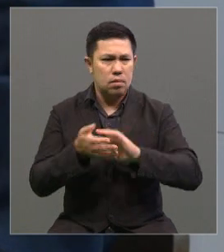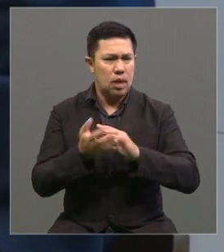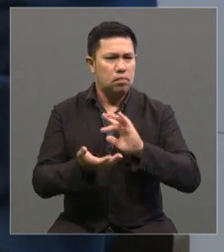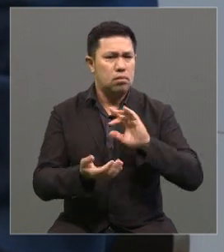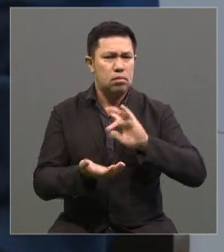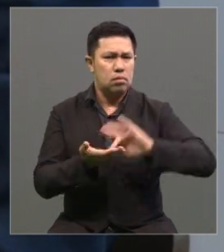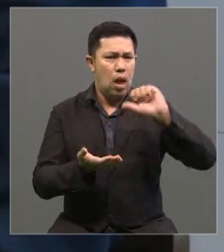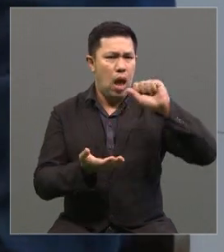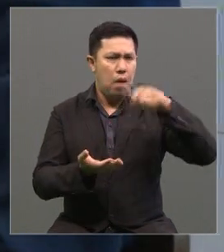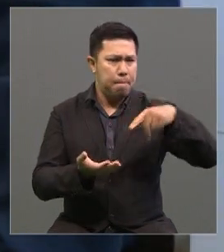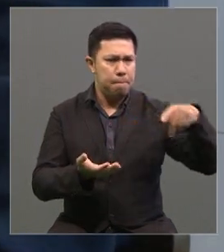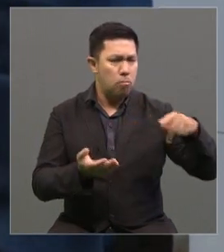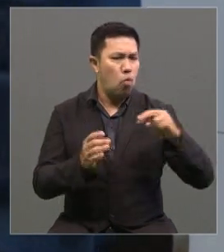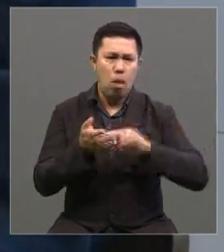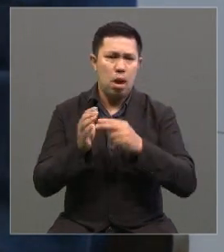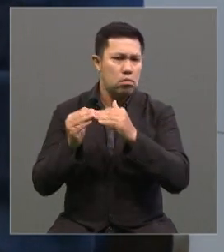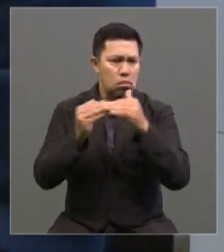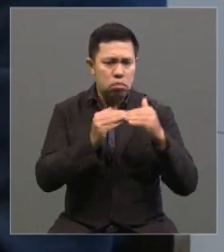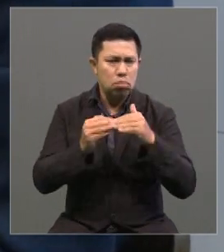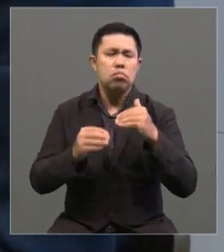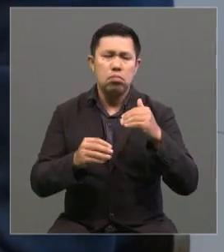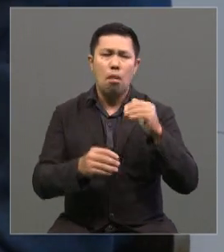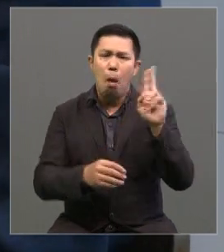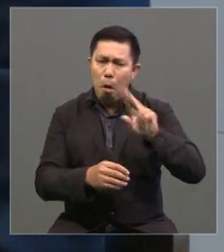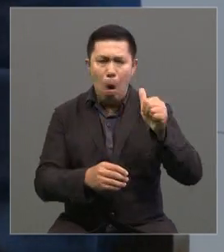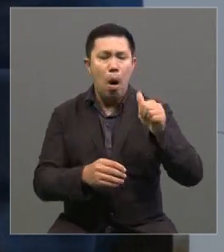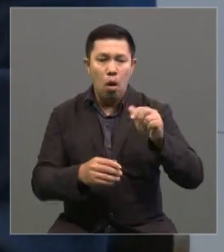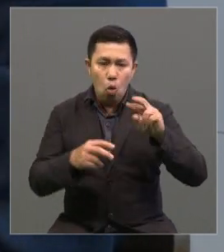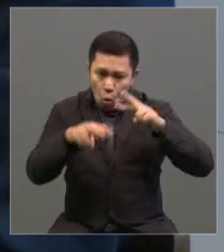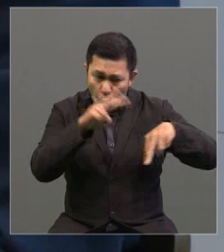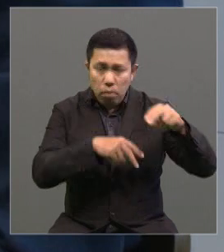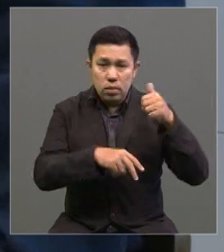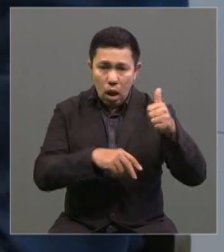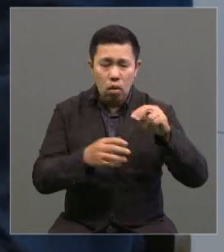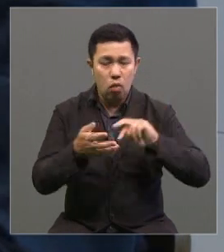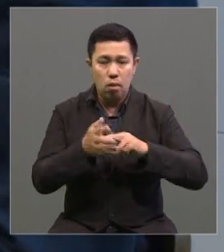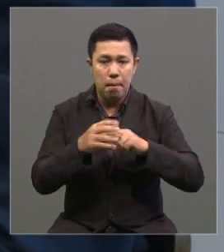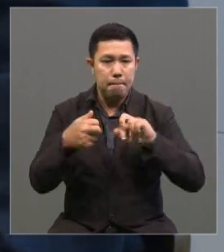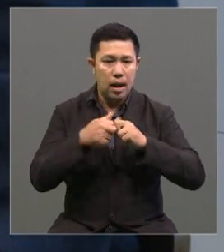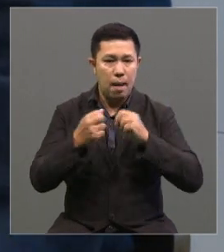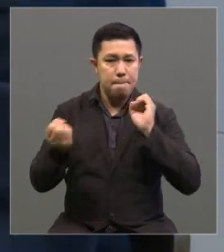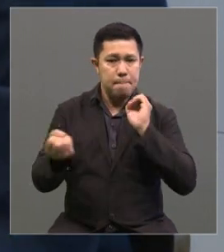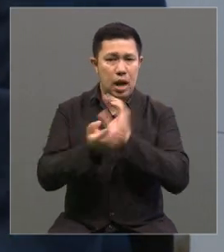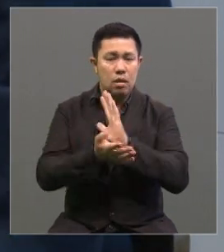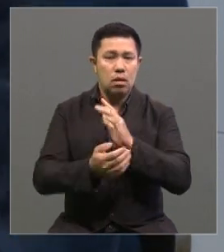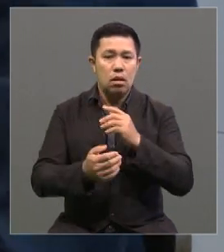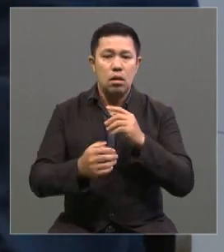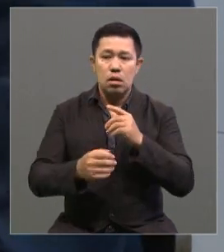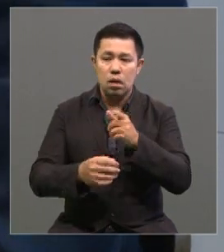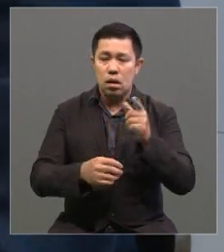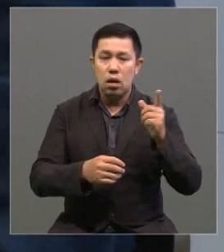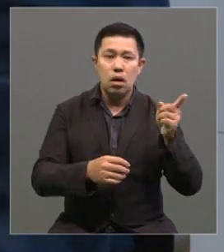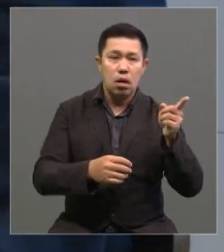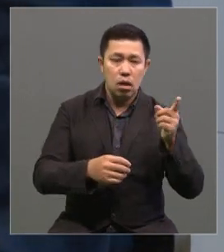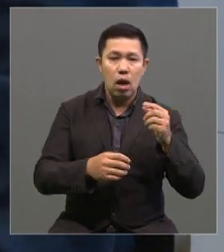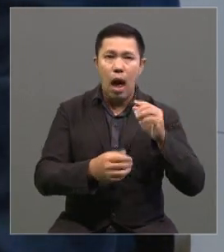อปที่เป็นของทุกๆคนที่ใช้ได้หมดนะครับแล้วก็สามารถตรวจสอบได้ไม่ทำให้พี่น้องผู้ประกอบการต้องเสียเปรียบแอป